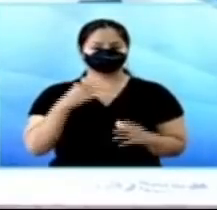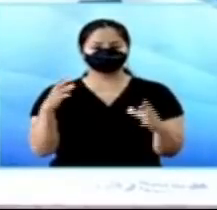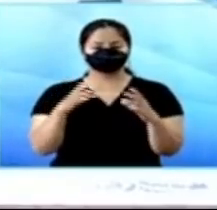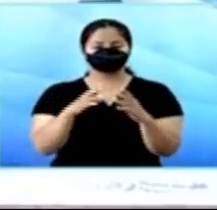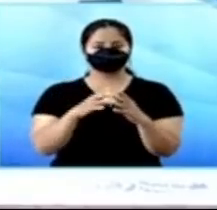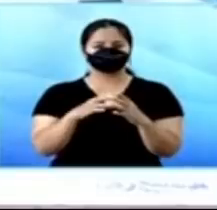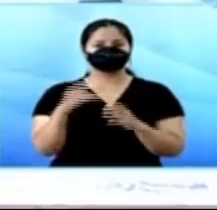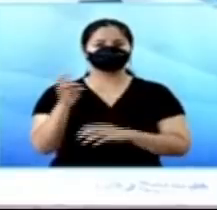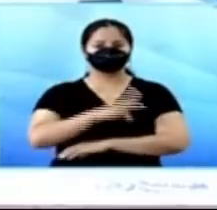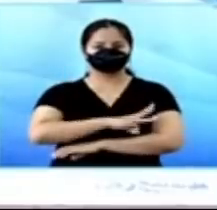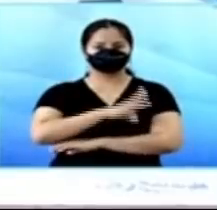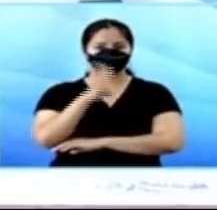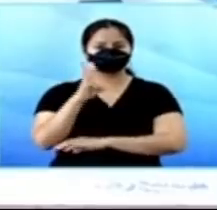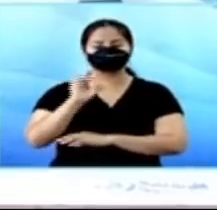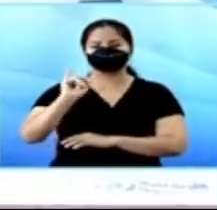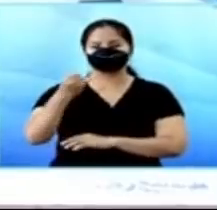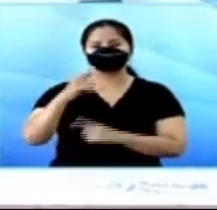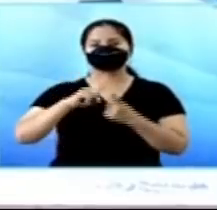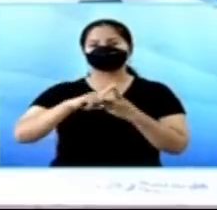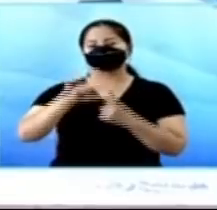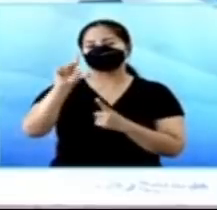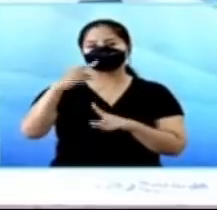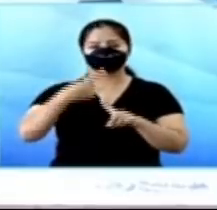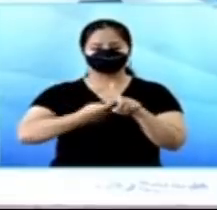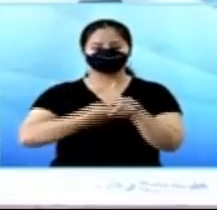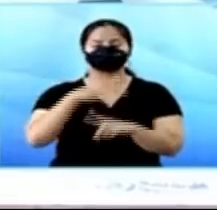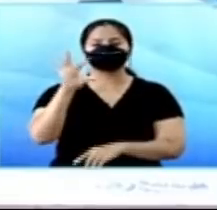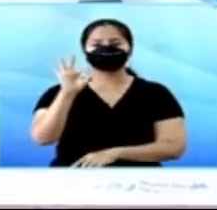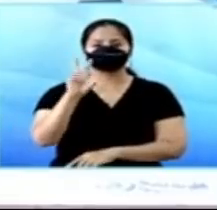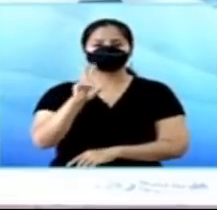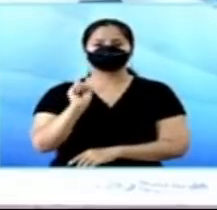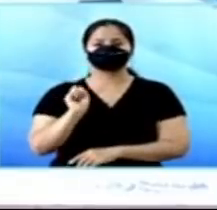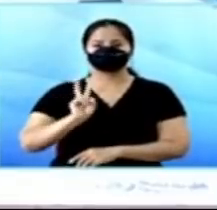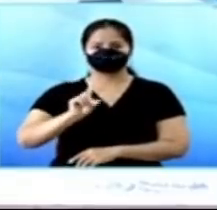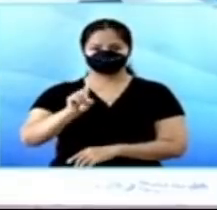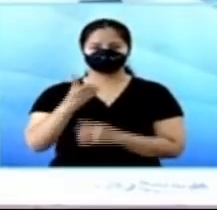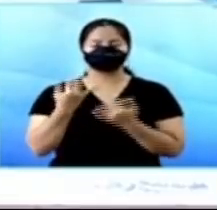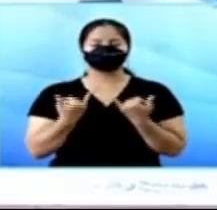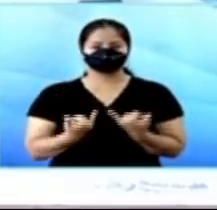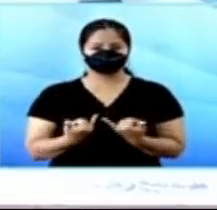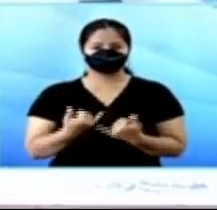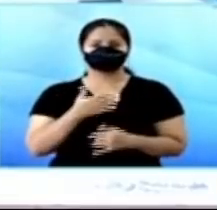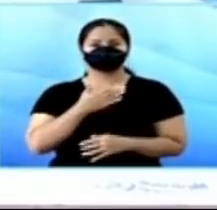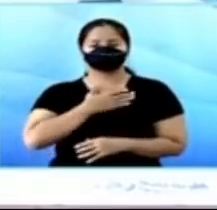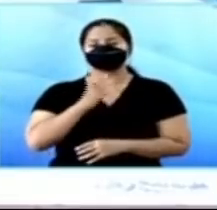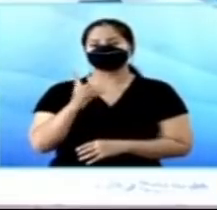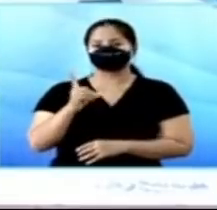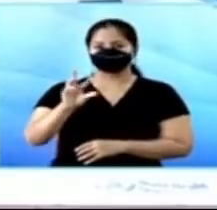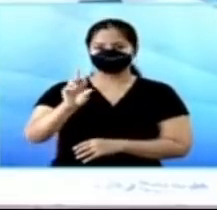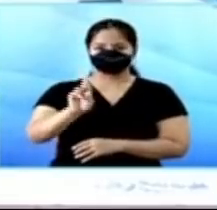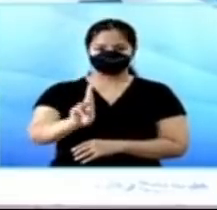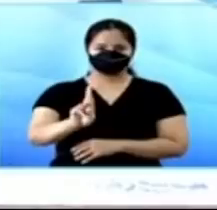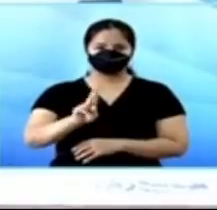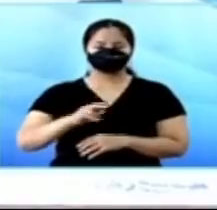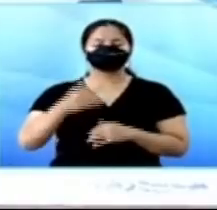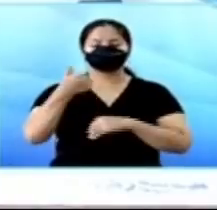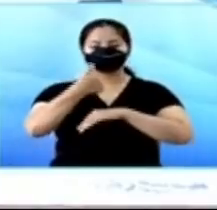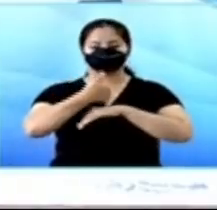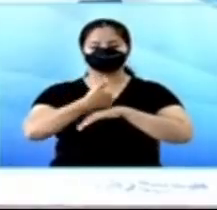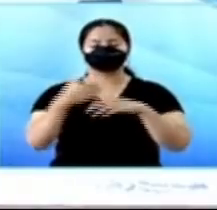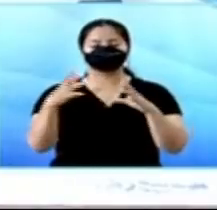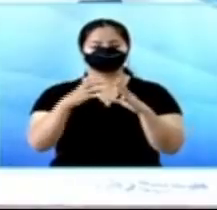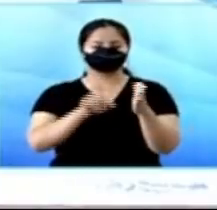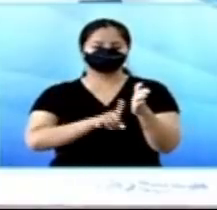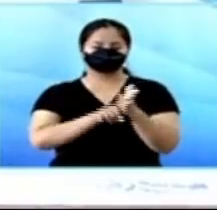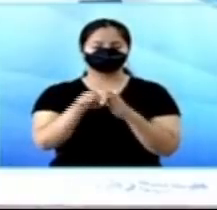จประจำวันจันทร์วันที่20 กันยา 2021ข้าพเจ้าดร.รัตนาไซเพชรสุวรรณหัวหน้ากลุ่ม